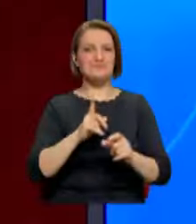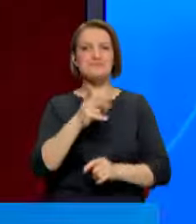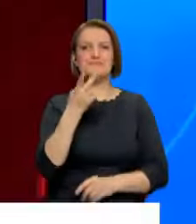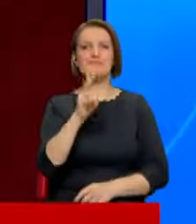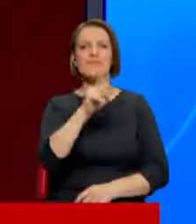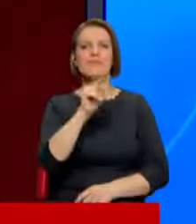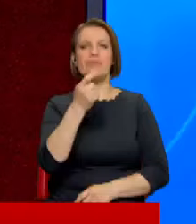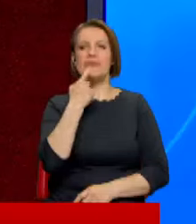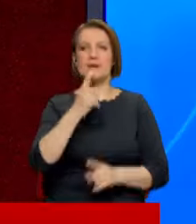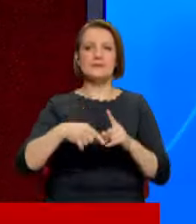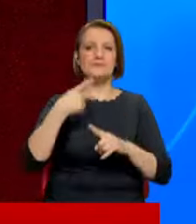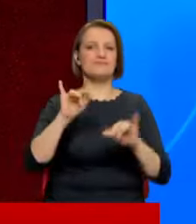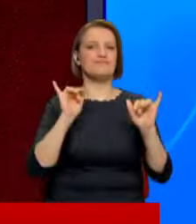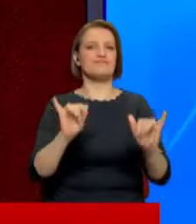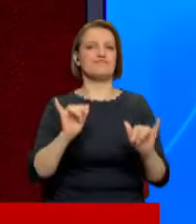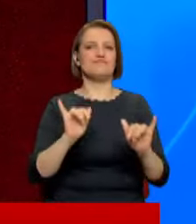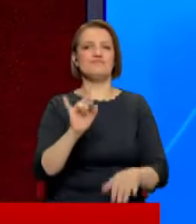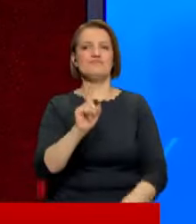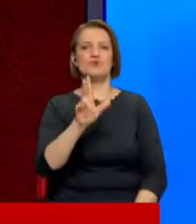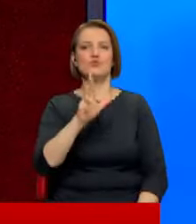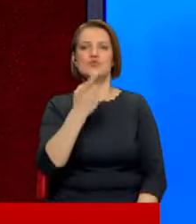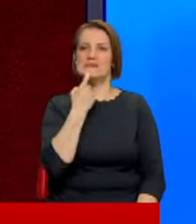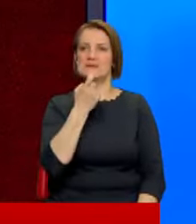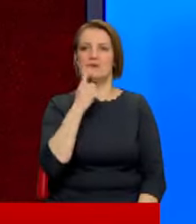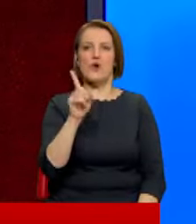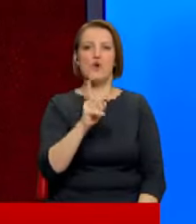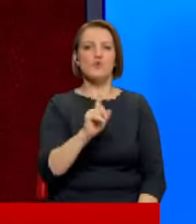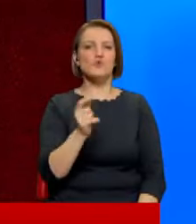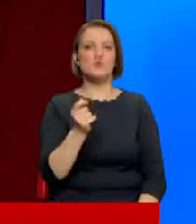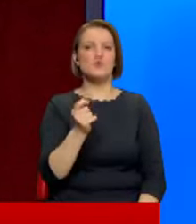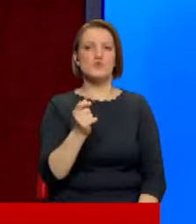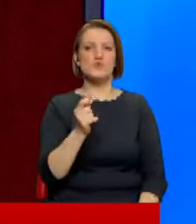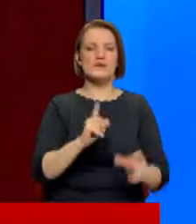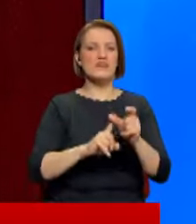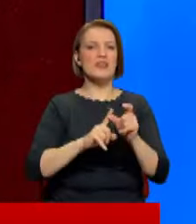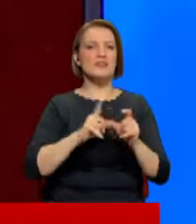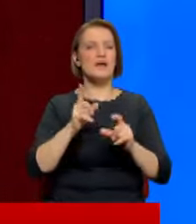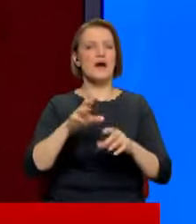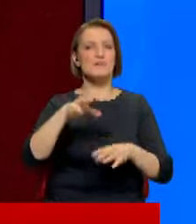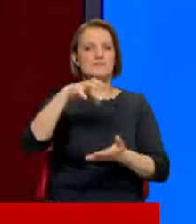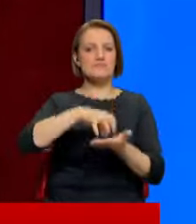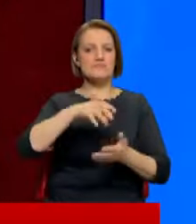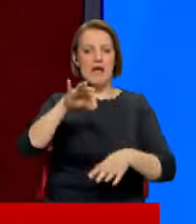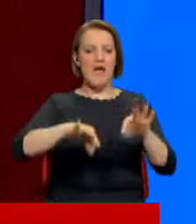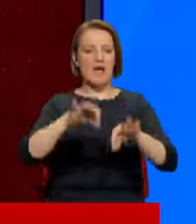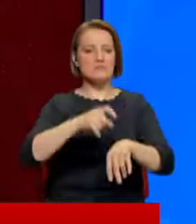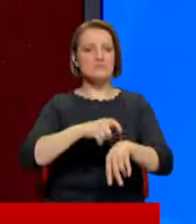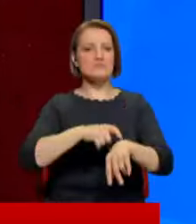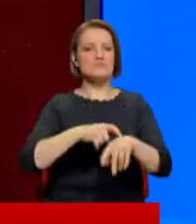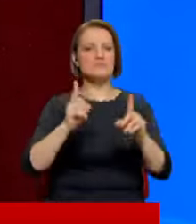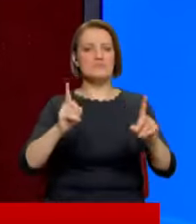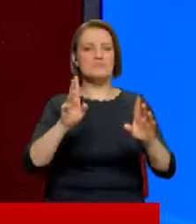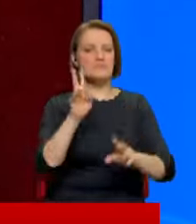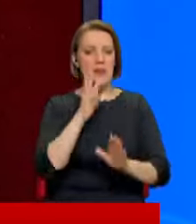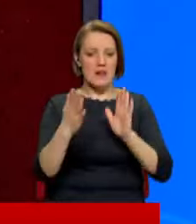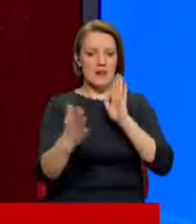2011'den beri aynı 13 yıldır 10 kuruş Türkiye'nin Çeltik ambarı Edirne'de Ekim sezonunun sonuna yaklaşılırken